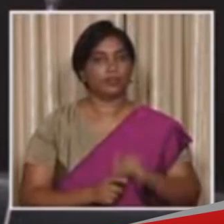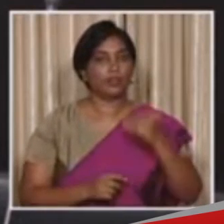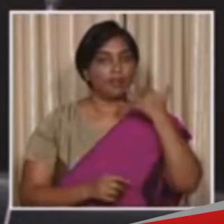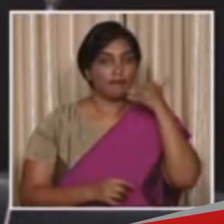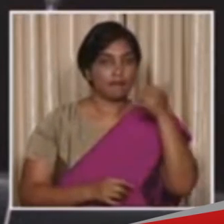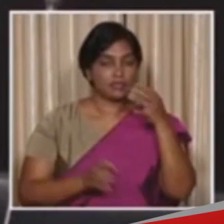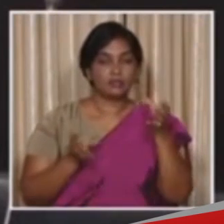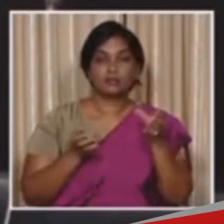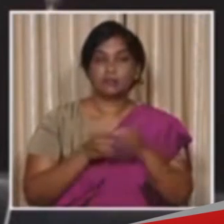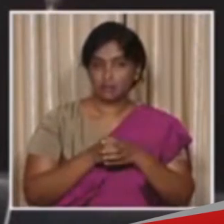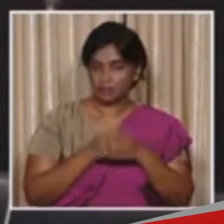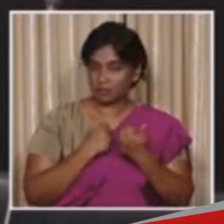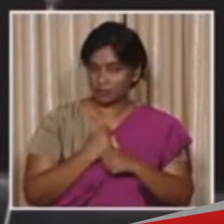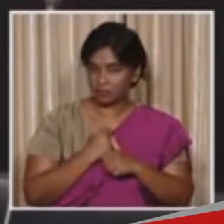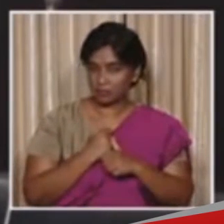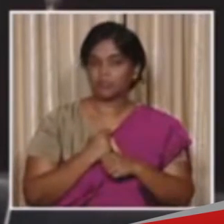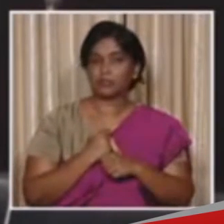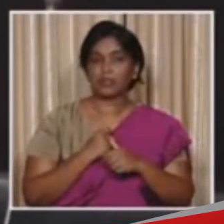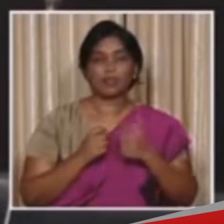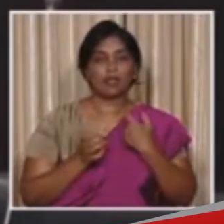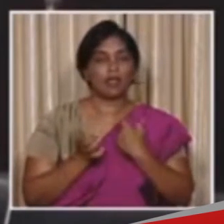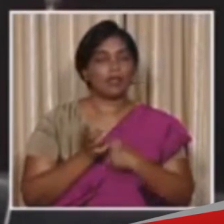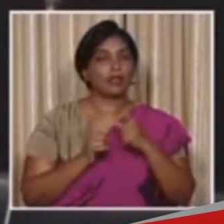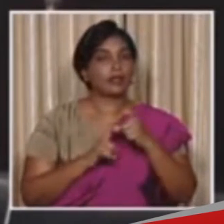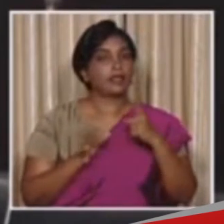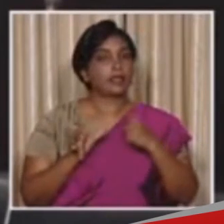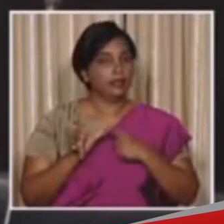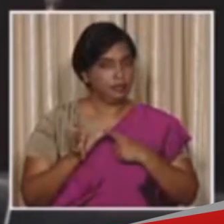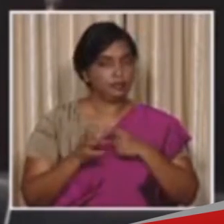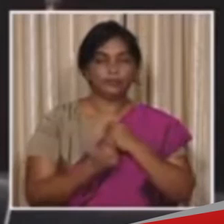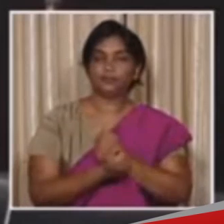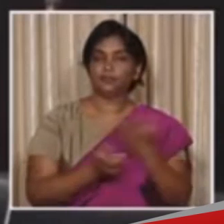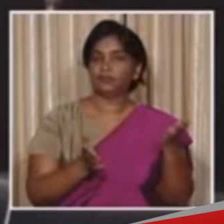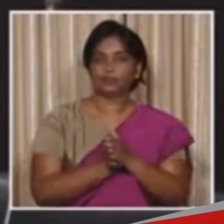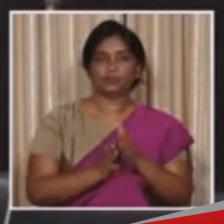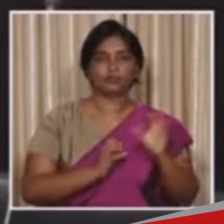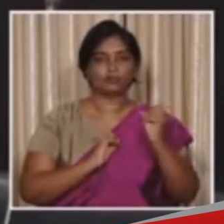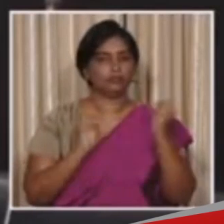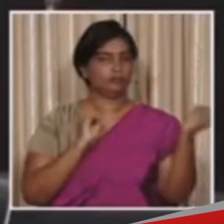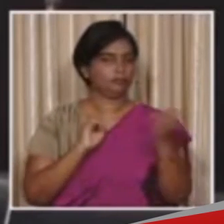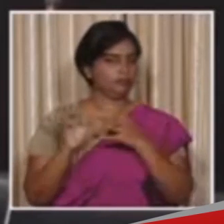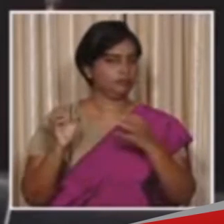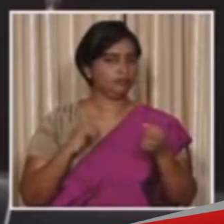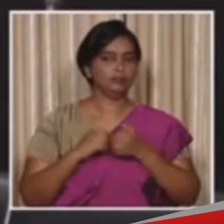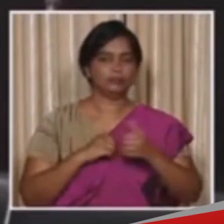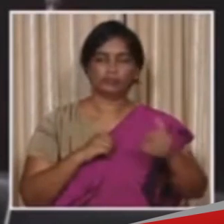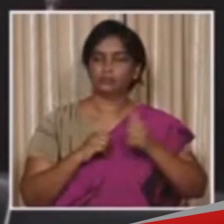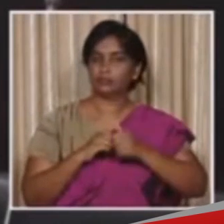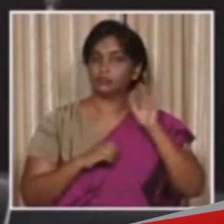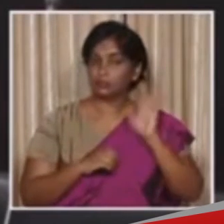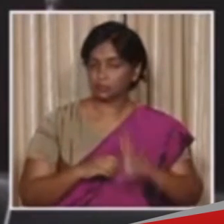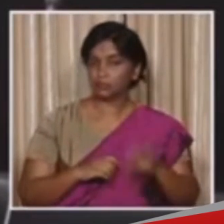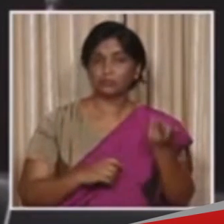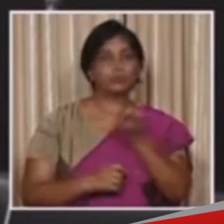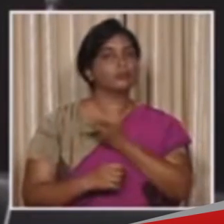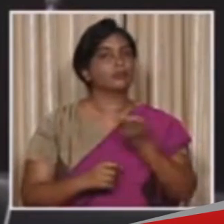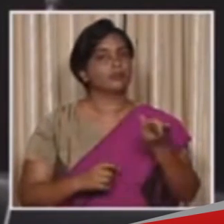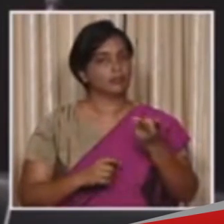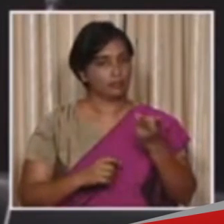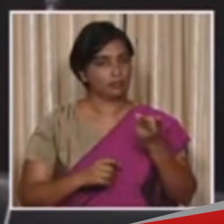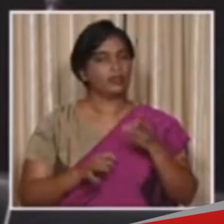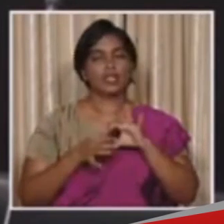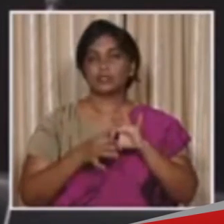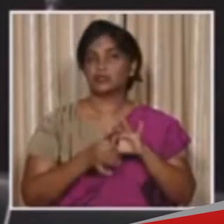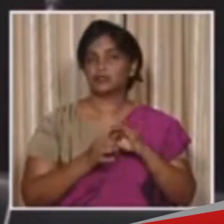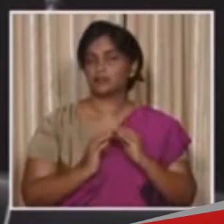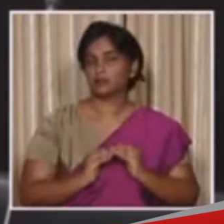group හදලා මාර්ග සංවර්ධන අධිකාරිය සහ පොලිසිය අතර සන්නිවේදන කටයුතු පවත්වාගෙන යාම මගින් දෙපාර්ශ්වය සබත්තා